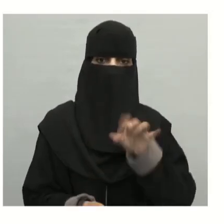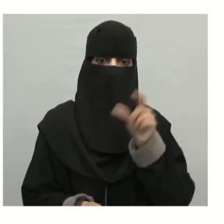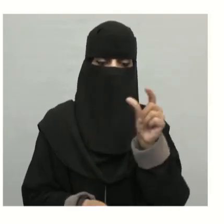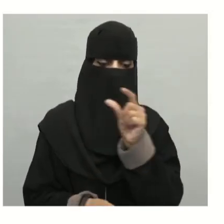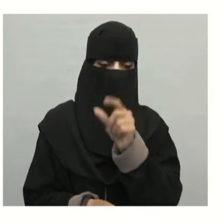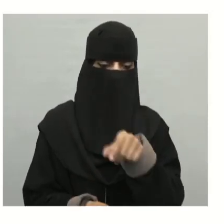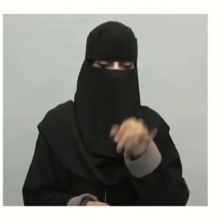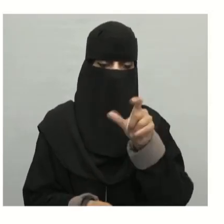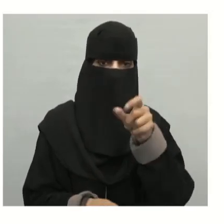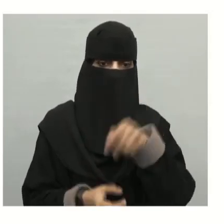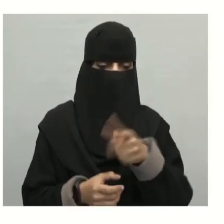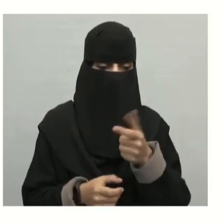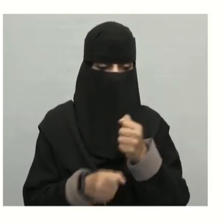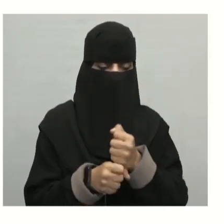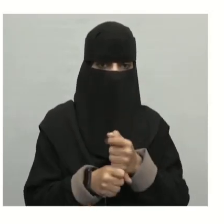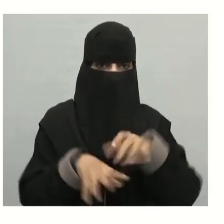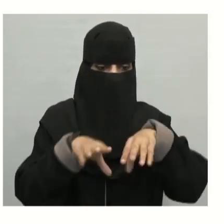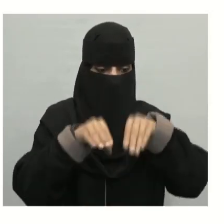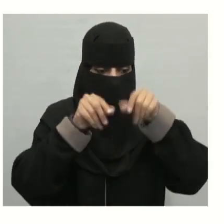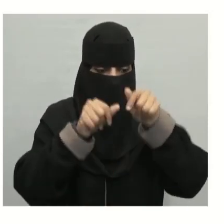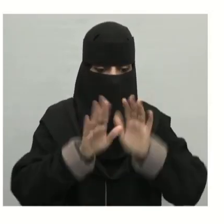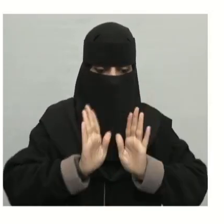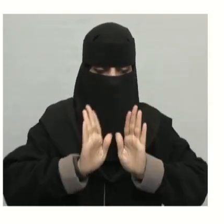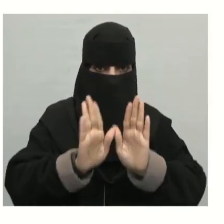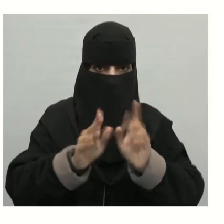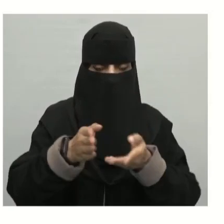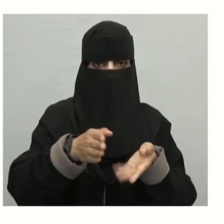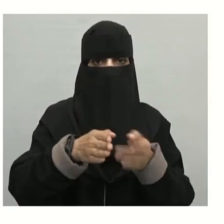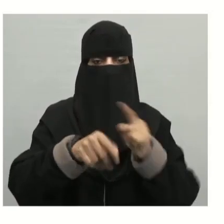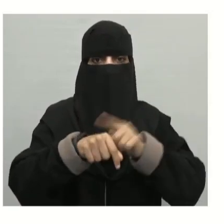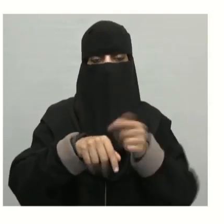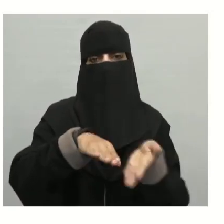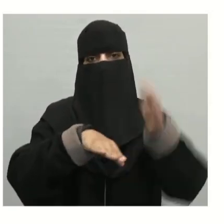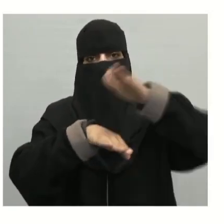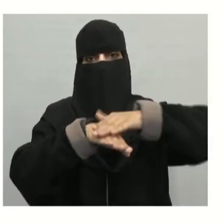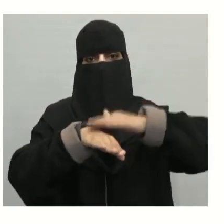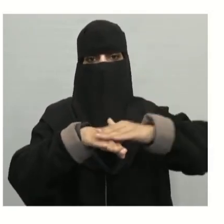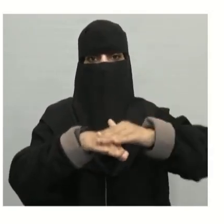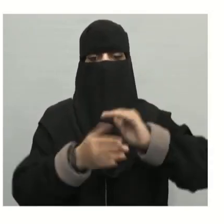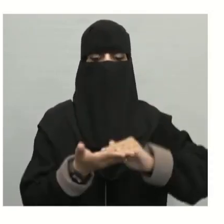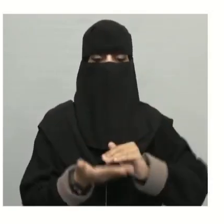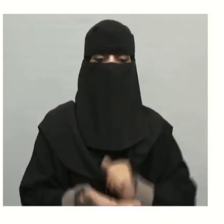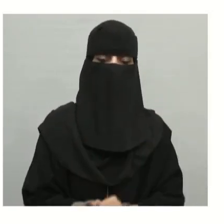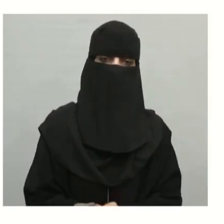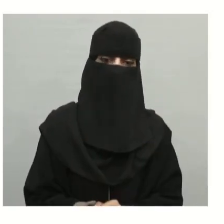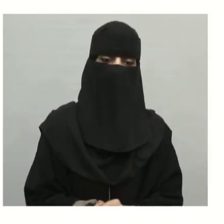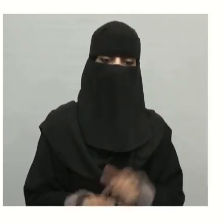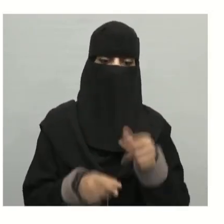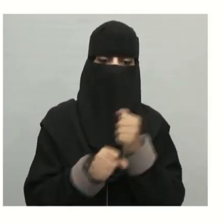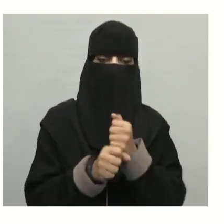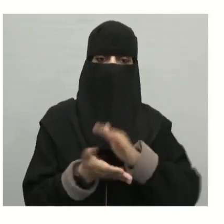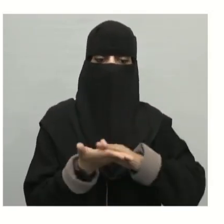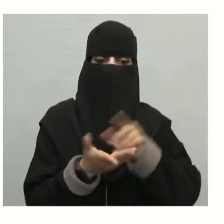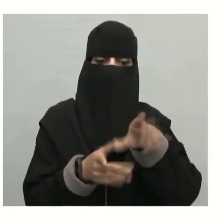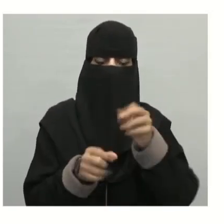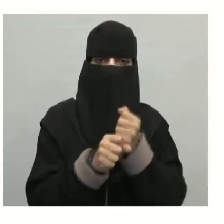تتغير بلورات المعادن بفعل الصهاره المندفعه الى القشره الارضيه العمليات